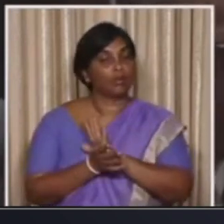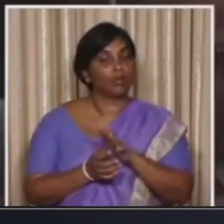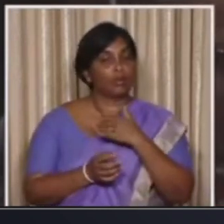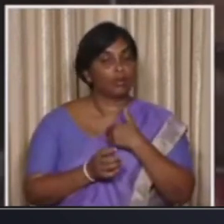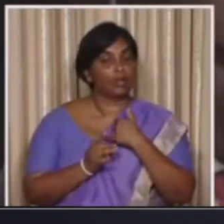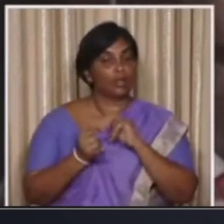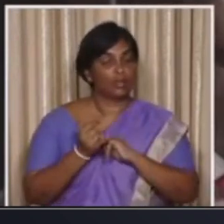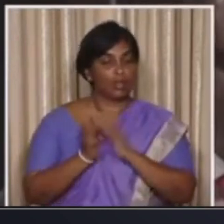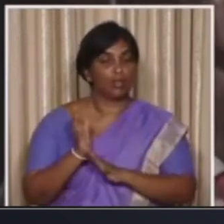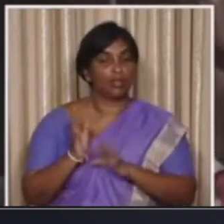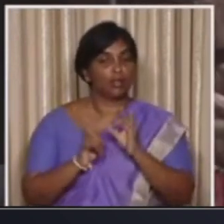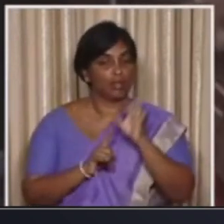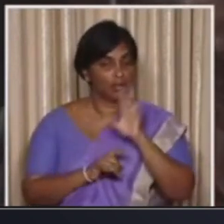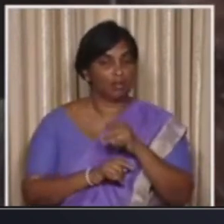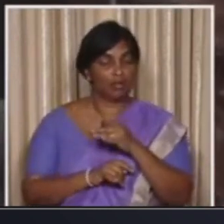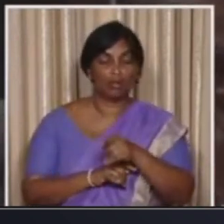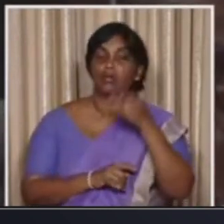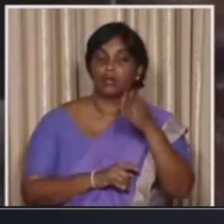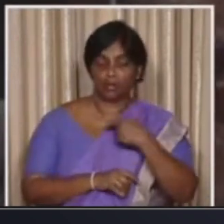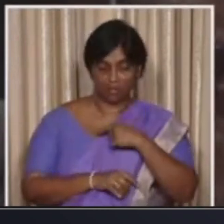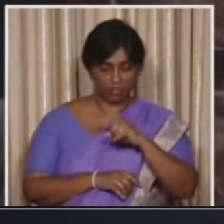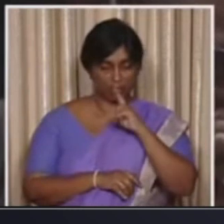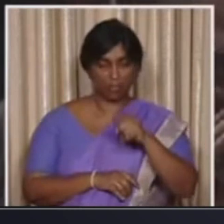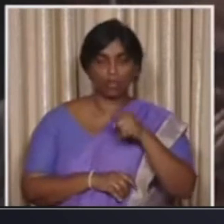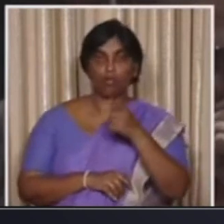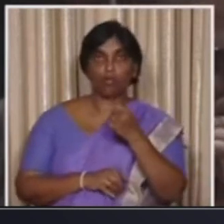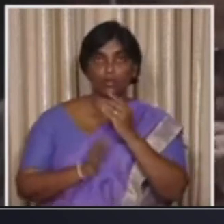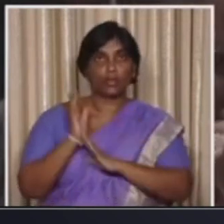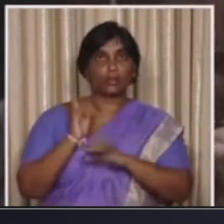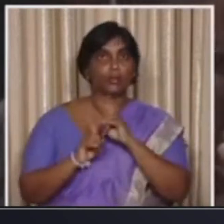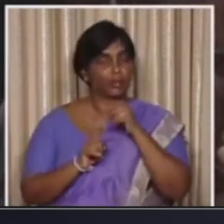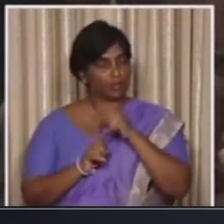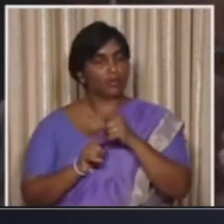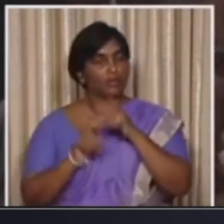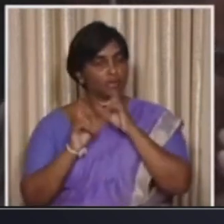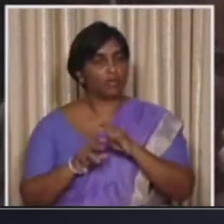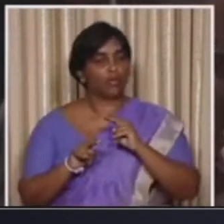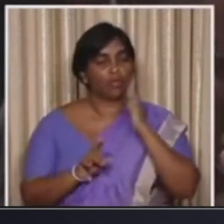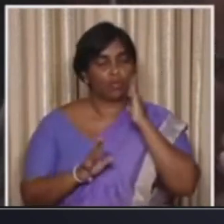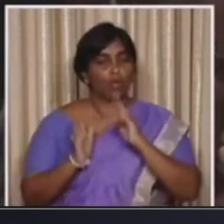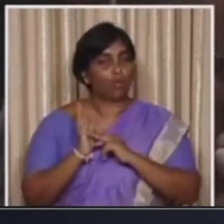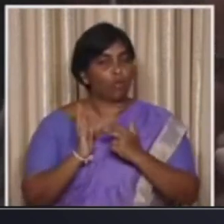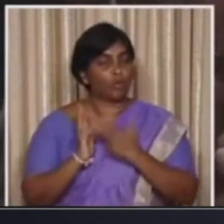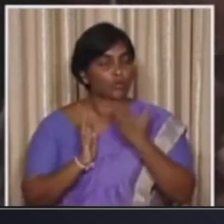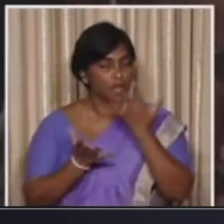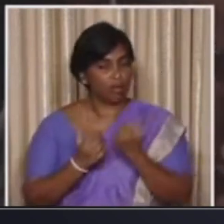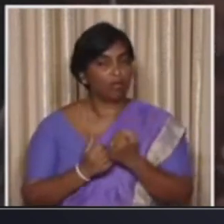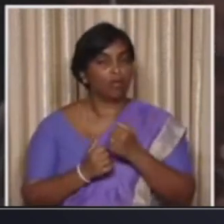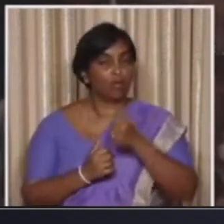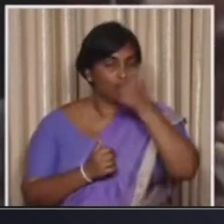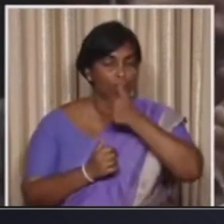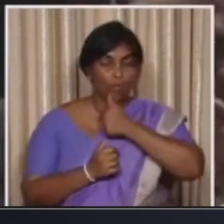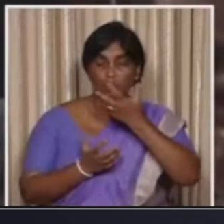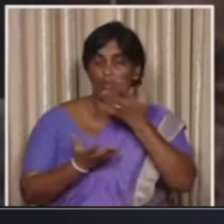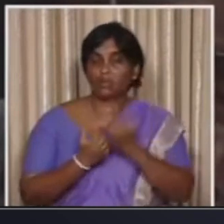අපේ සේහන් සේමසික මැතිතුමා ඉන්නවා ඔබතුමාට අපි කියනවා මුදල් අමාත්‍යංශයේ මේ විදේශ ව්‍යාපෘති වලට ලැබෙන මුදල් හොරා